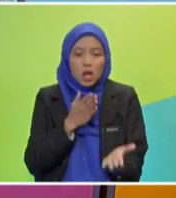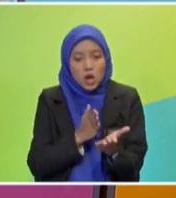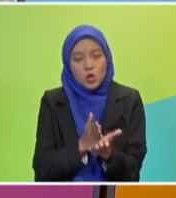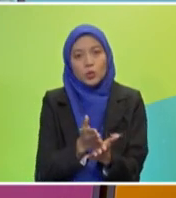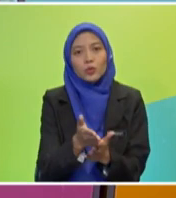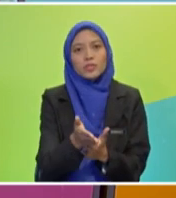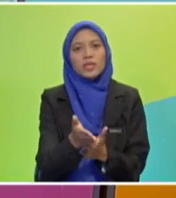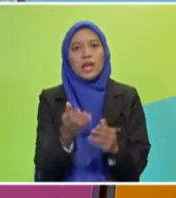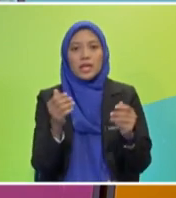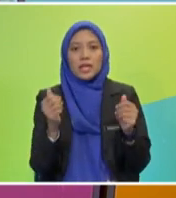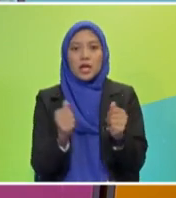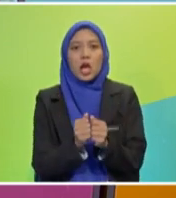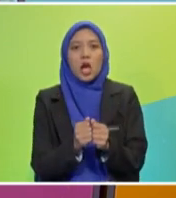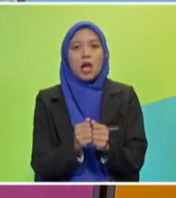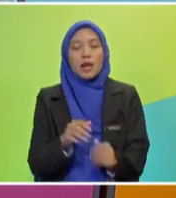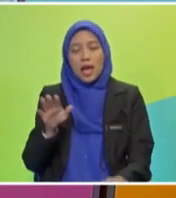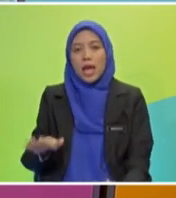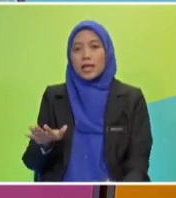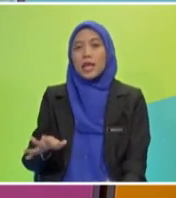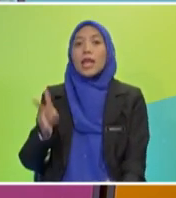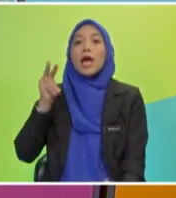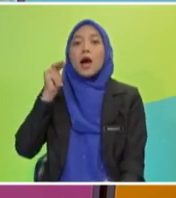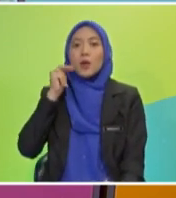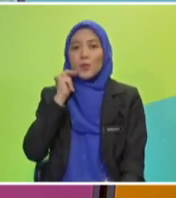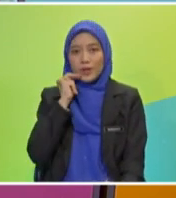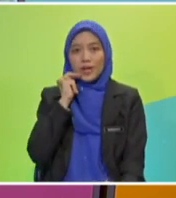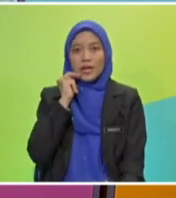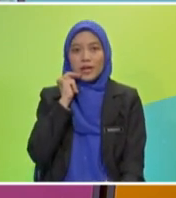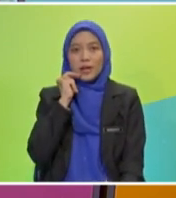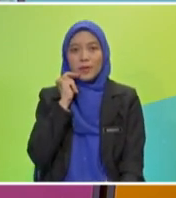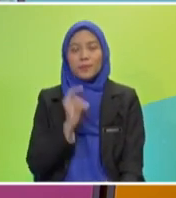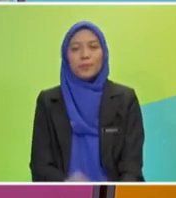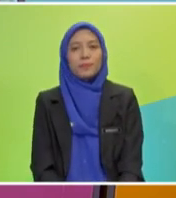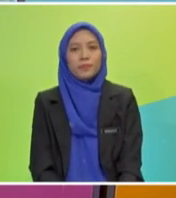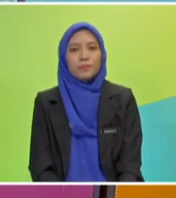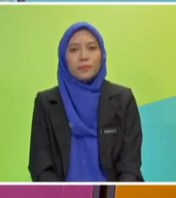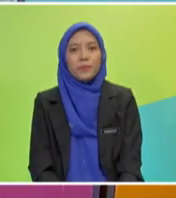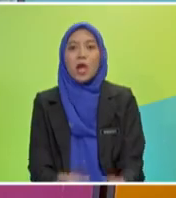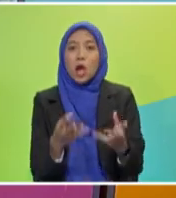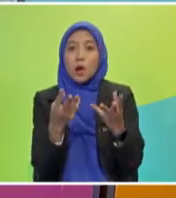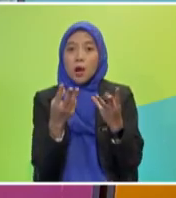dengan Naura. Silakan, Naura. Naura mahu buku berwarna apa, sayang?